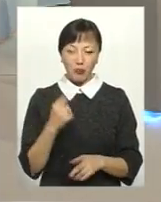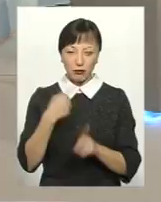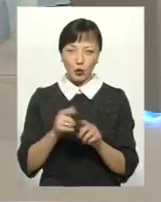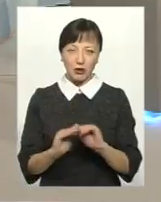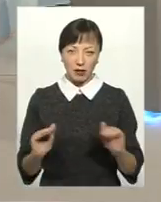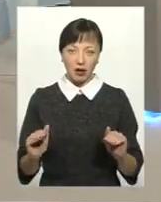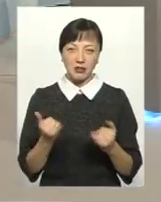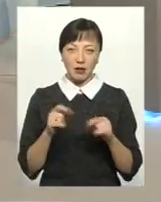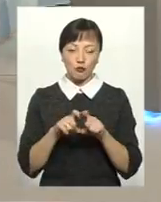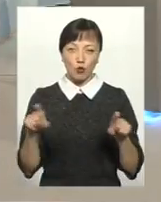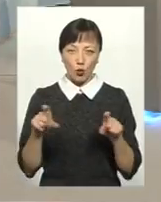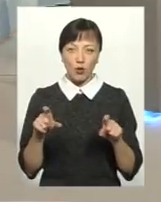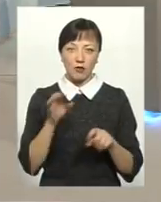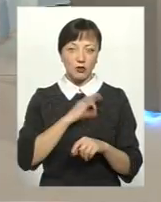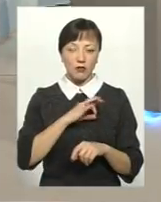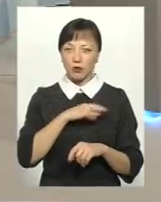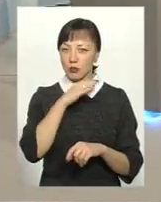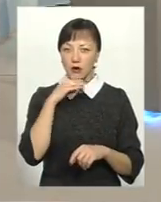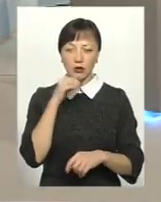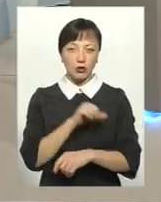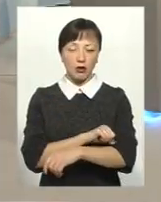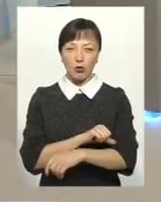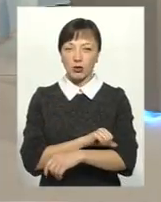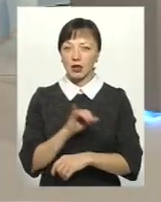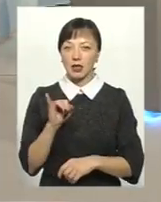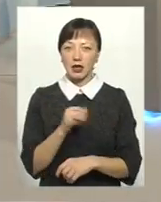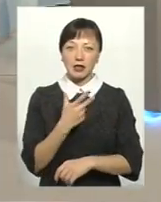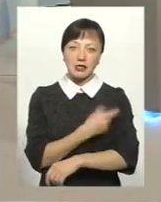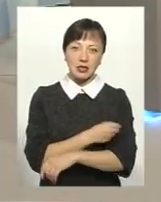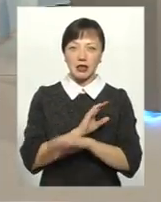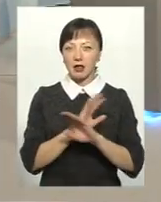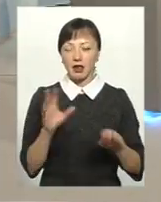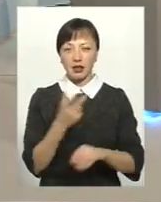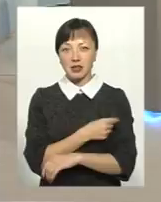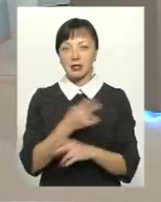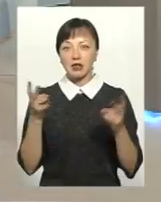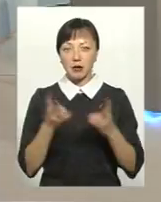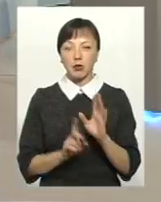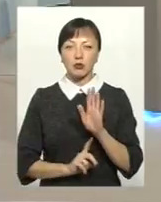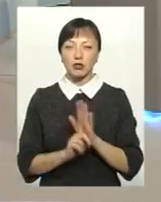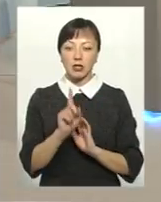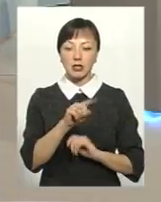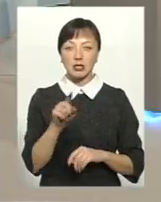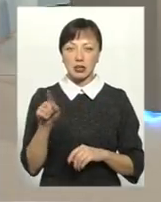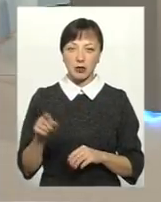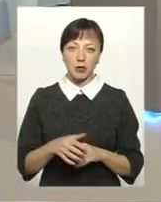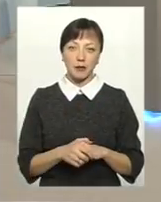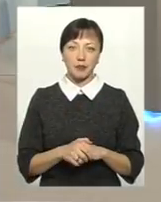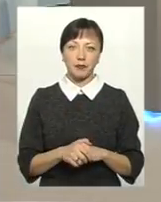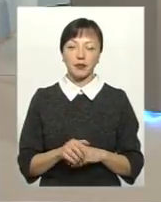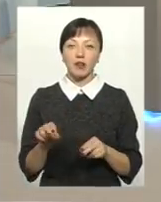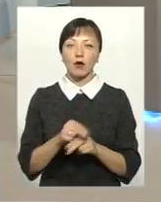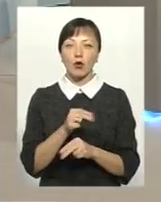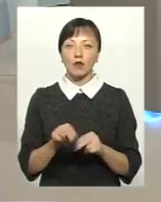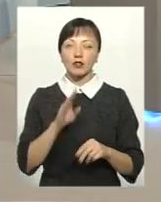Тому що зараз в школах вживають дуже багато наркотиків, ін'єкційних, і неін'єкційних, і треба починати з ними.